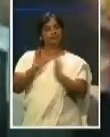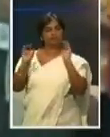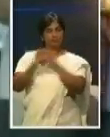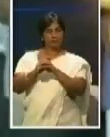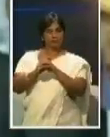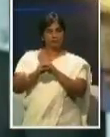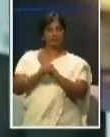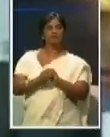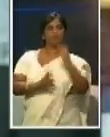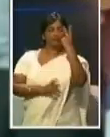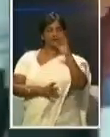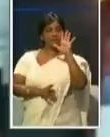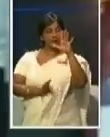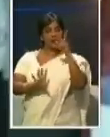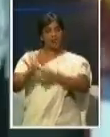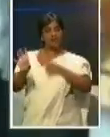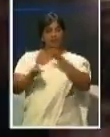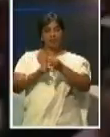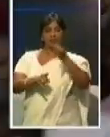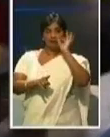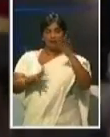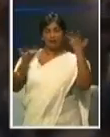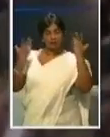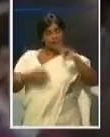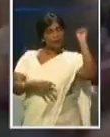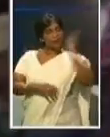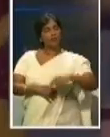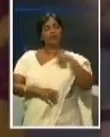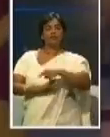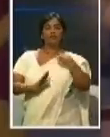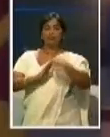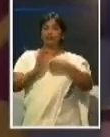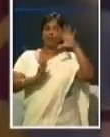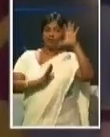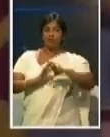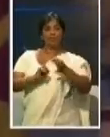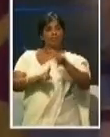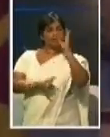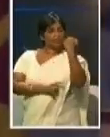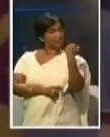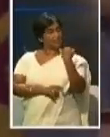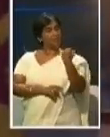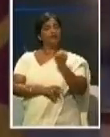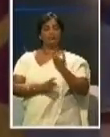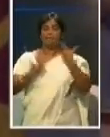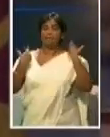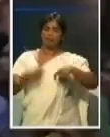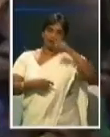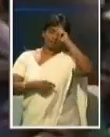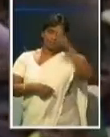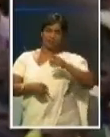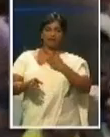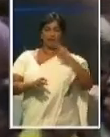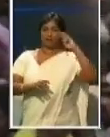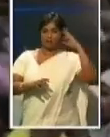පත් වුණා. 2005 වසරේ පැවති ජනාධිපතිවරණයෙන් ජයග්‍රහණය ලබා මෙරට පස්වෙනි විධායක ජනාධිපතිවරයා ලෙස මහින්ද රාජපක්ෂ